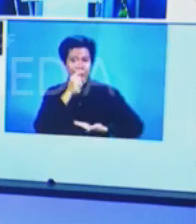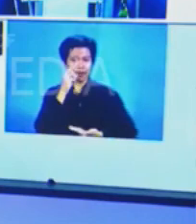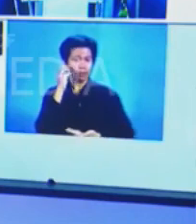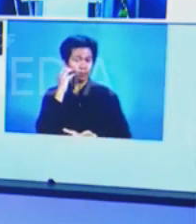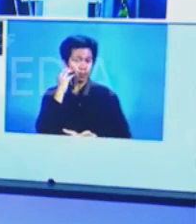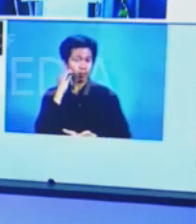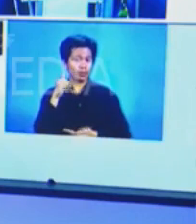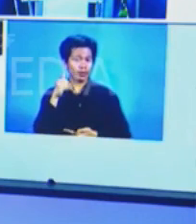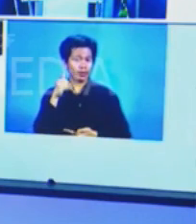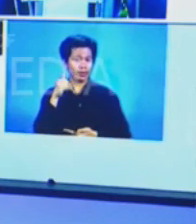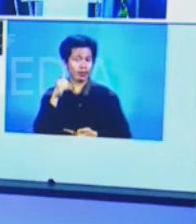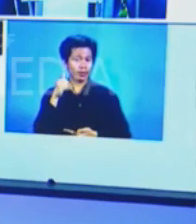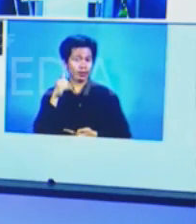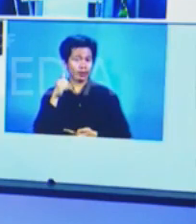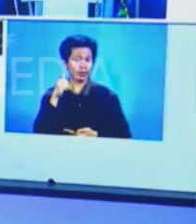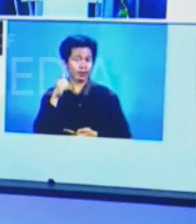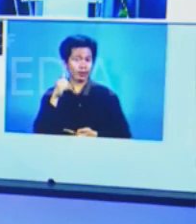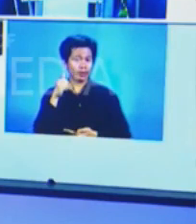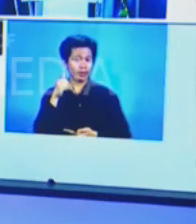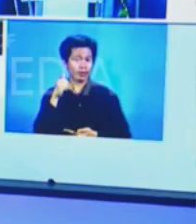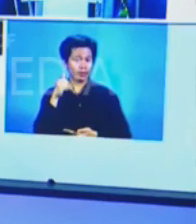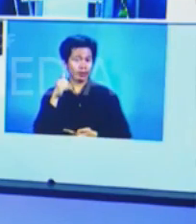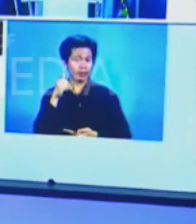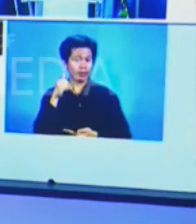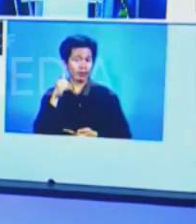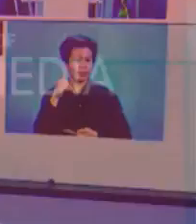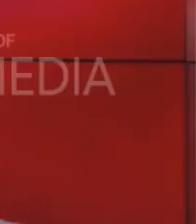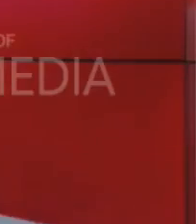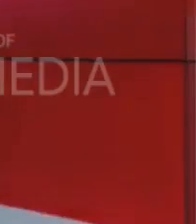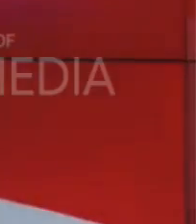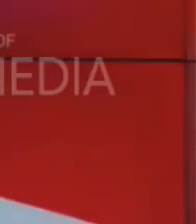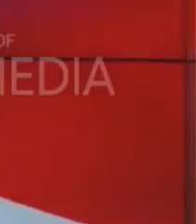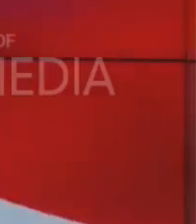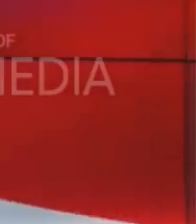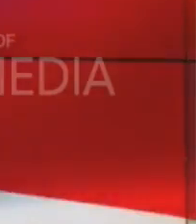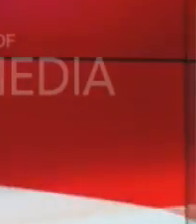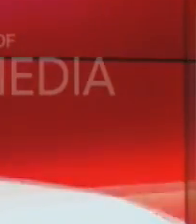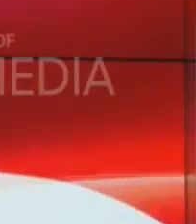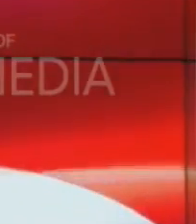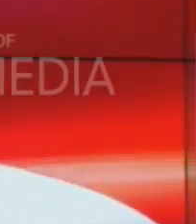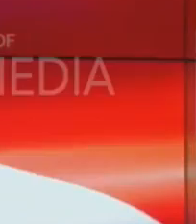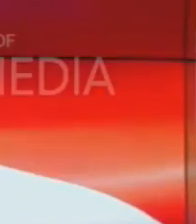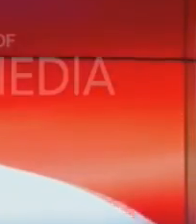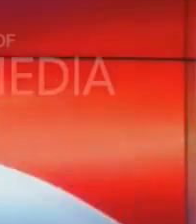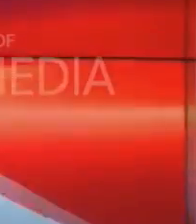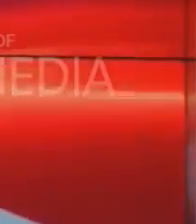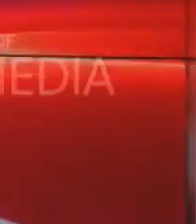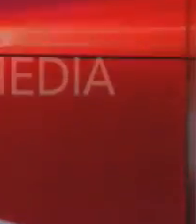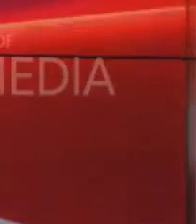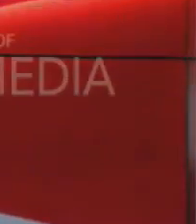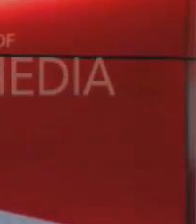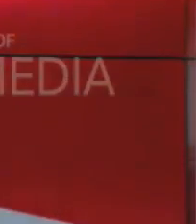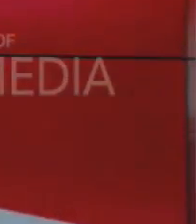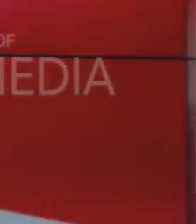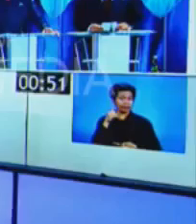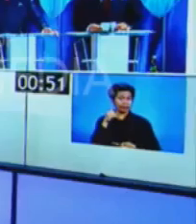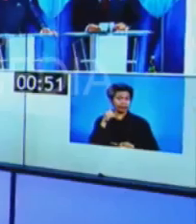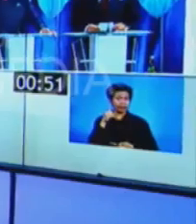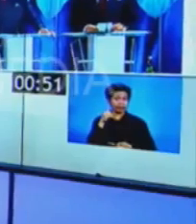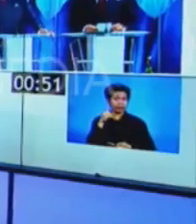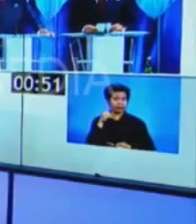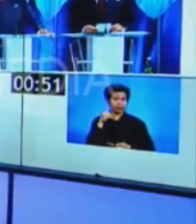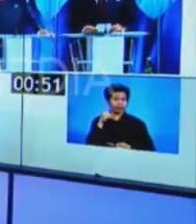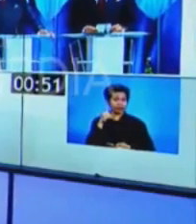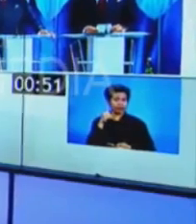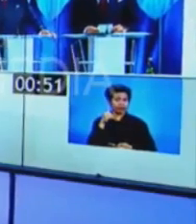menjadi pemimpin negeri ini ya silakan dikentar tadi ada Rahman itu saya pikir teman saya namanya Rahman punyaan